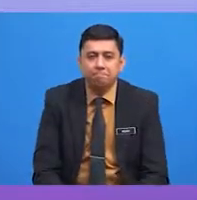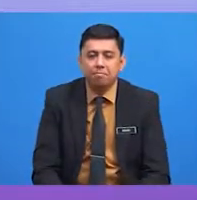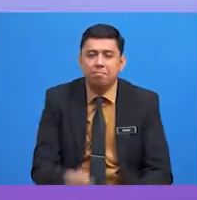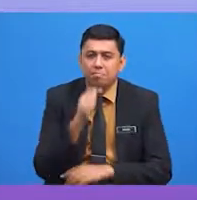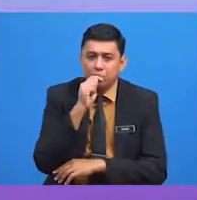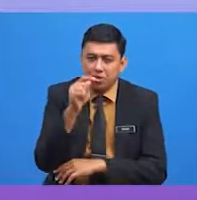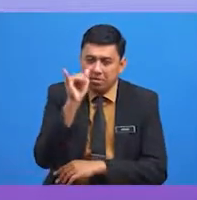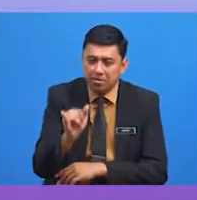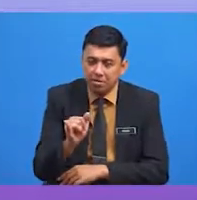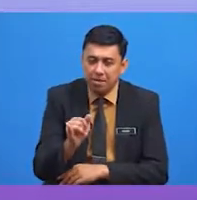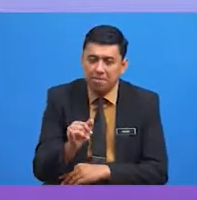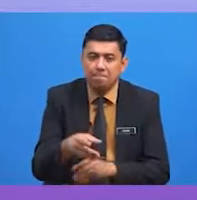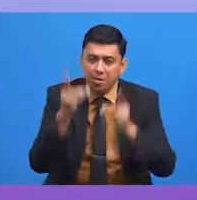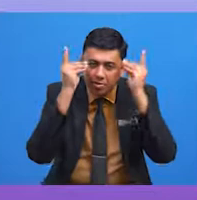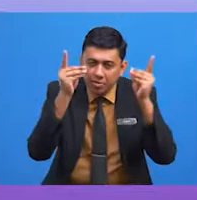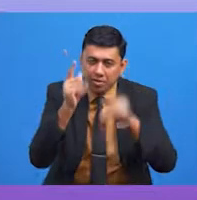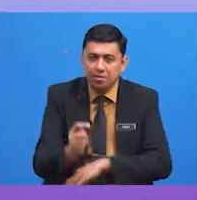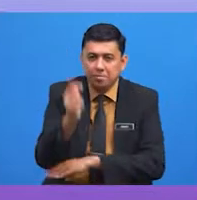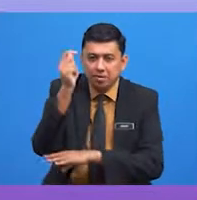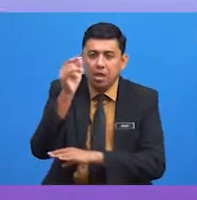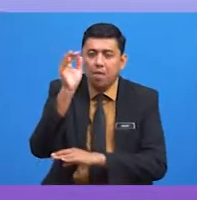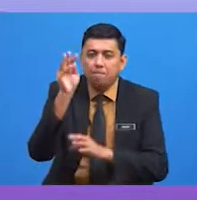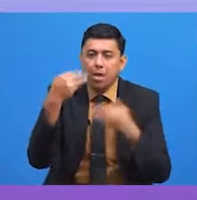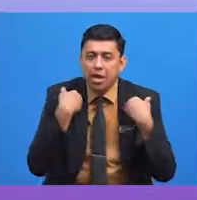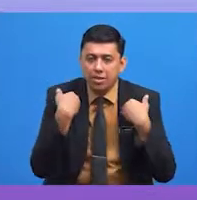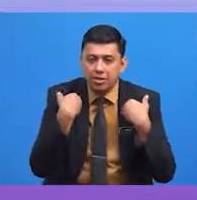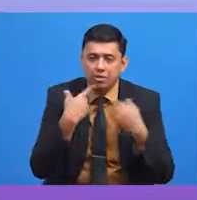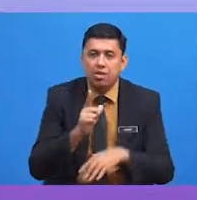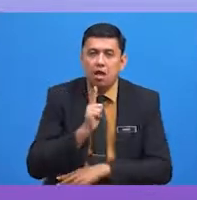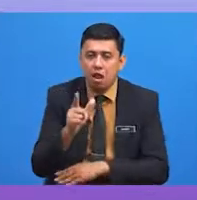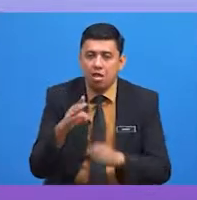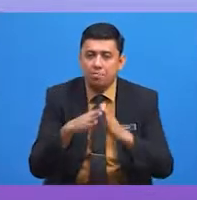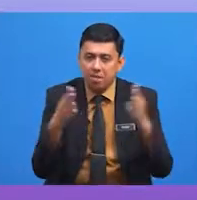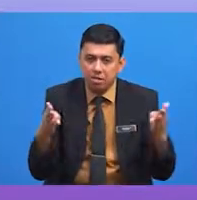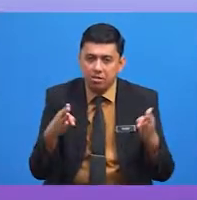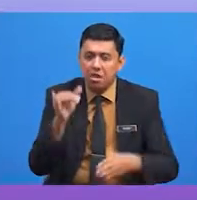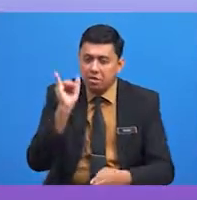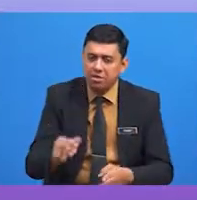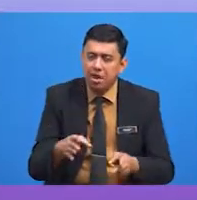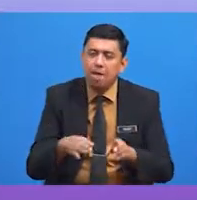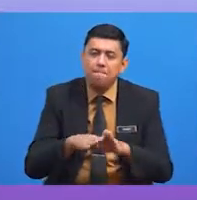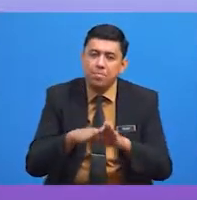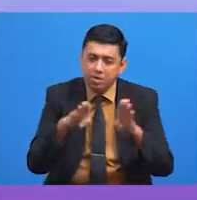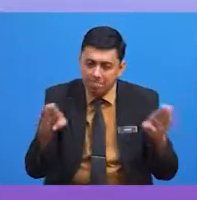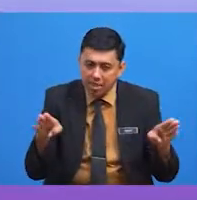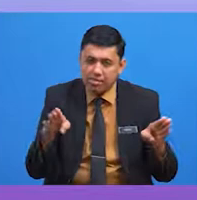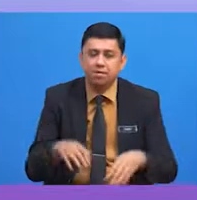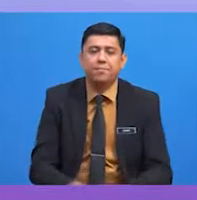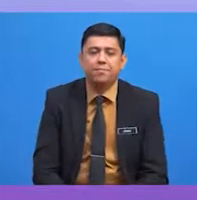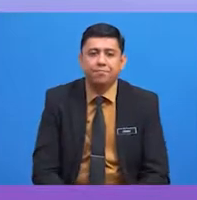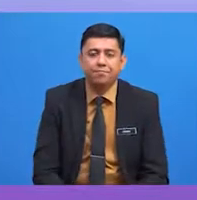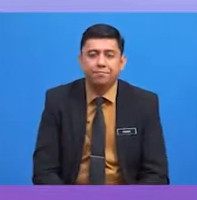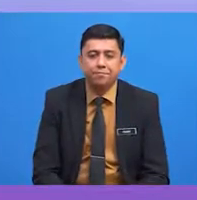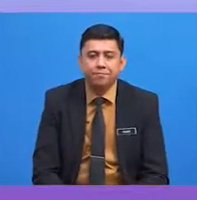Penutur yang berpendidikan tinggi mempunyai laras bahasa yang